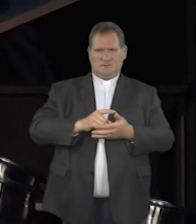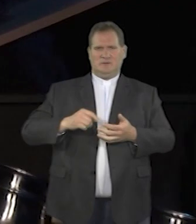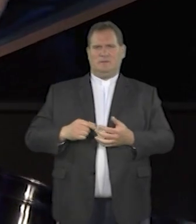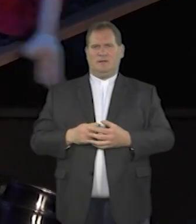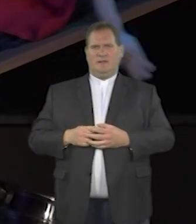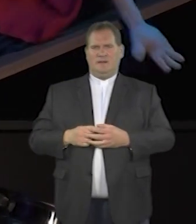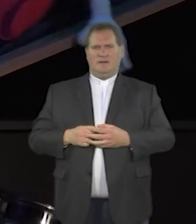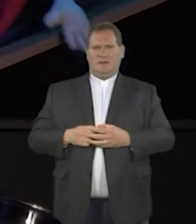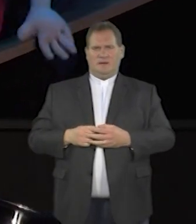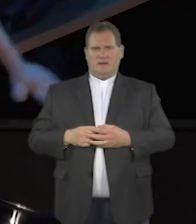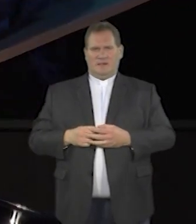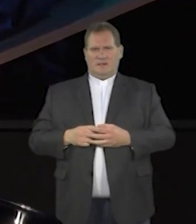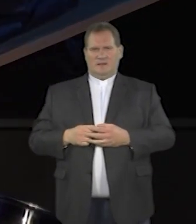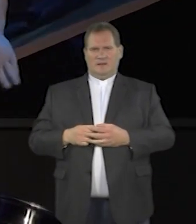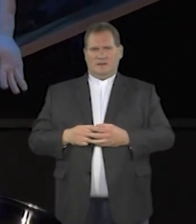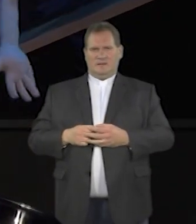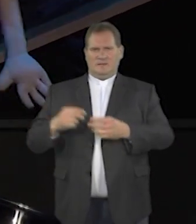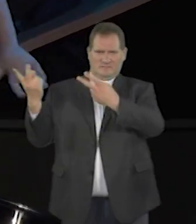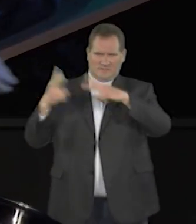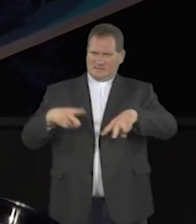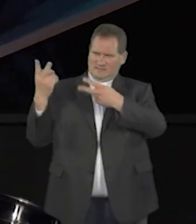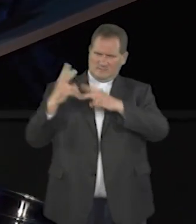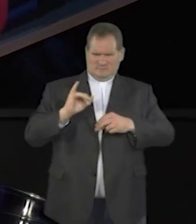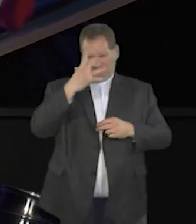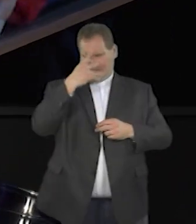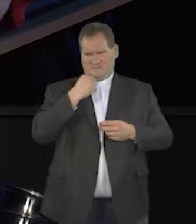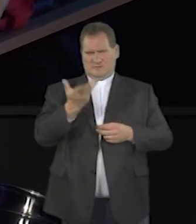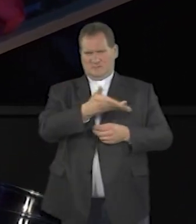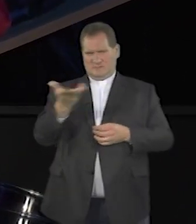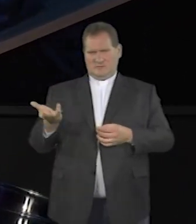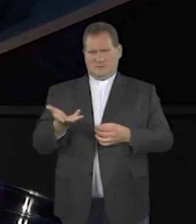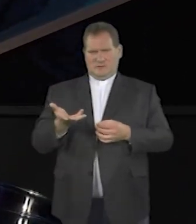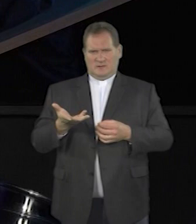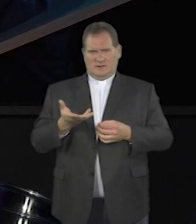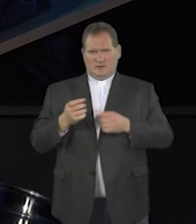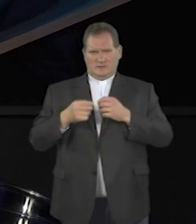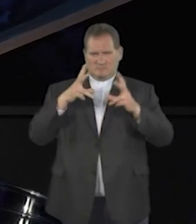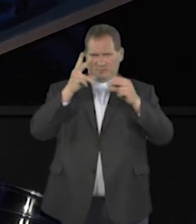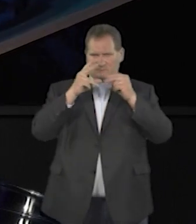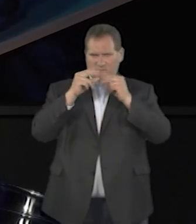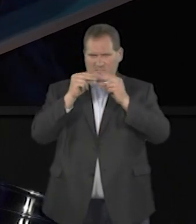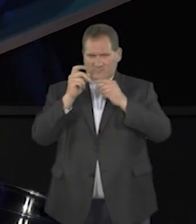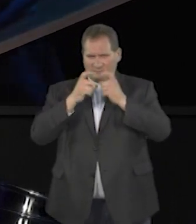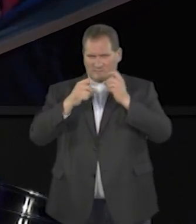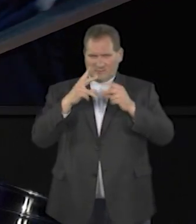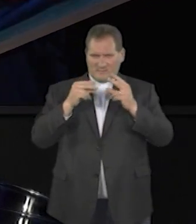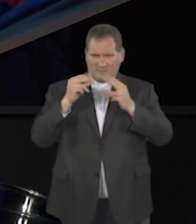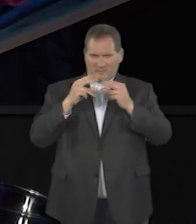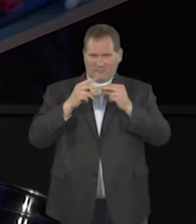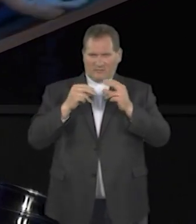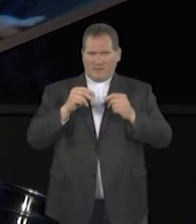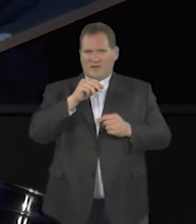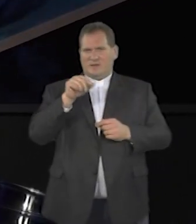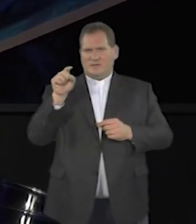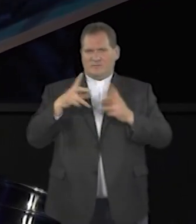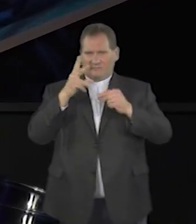troszeczkę się Ale się świetnie bawisz. A ty masz